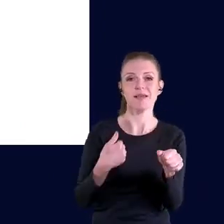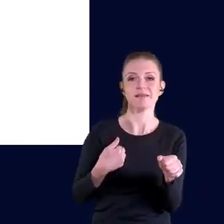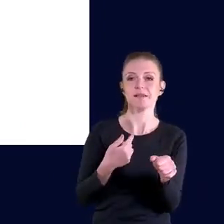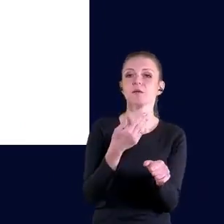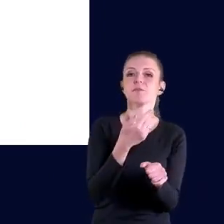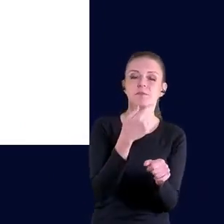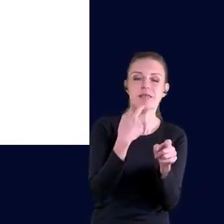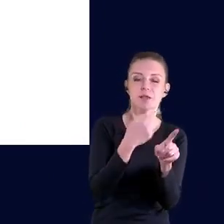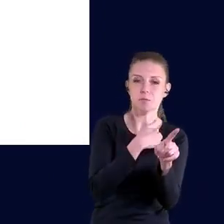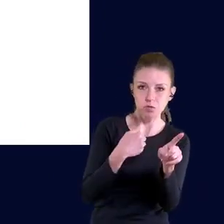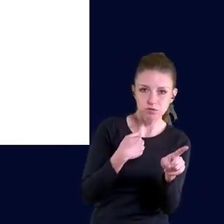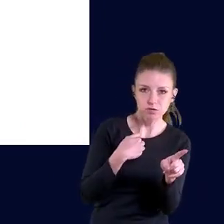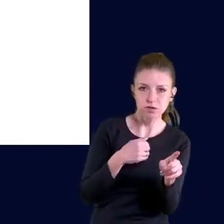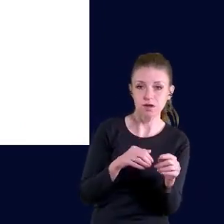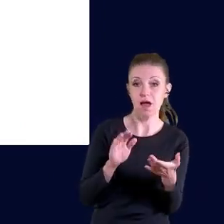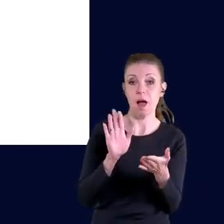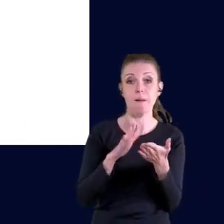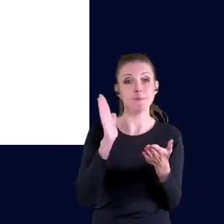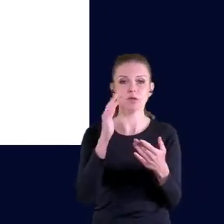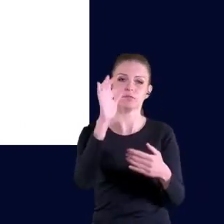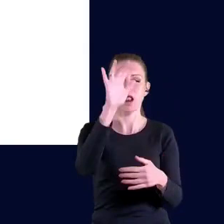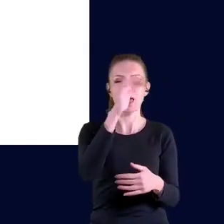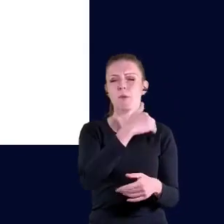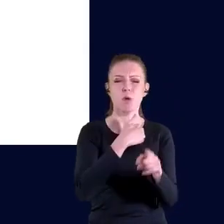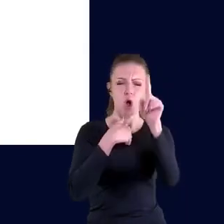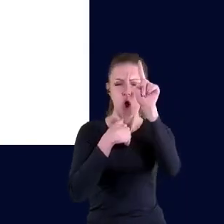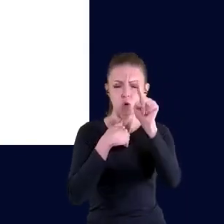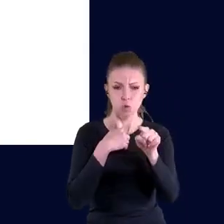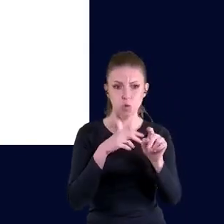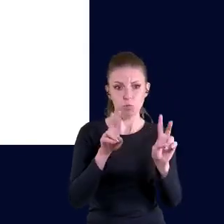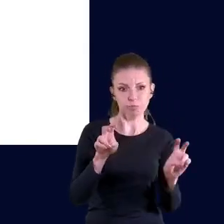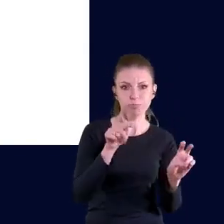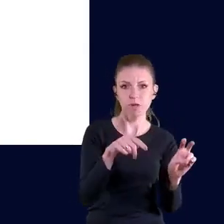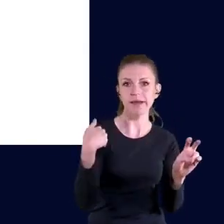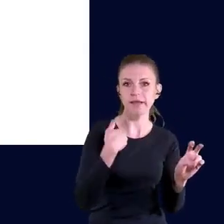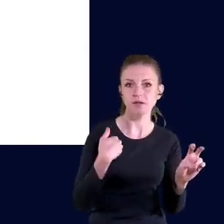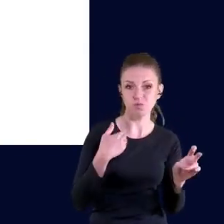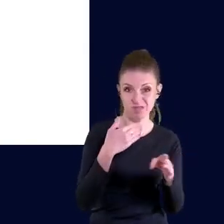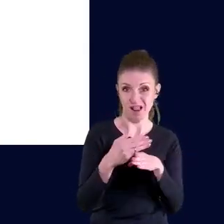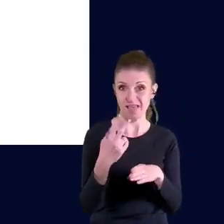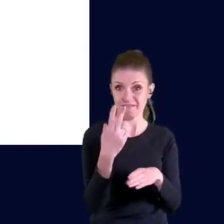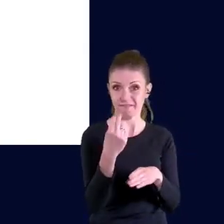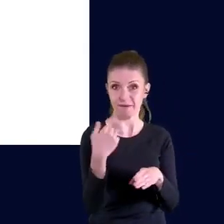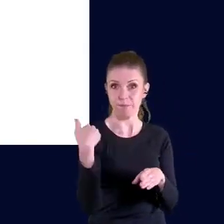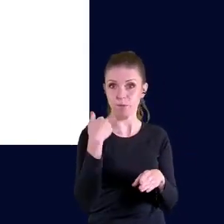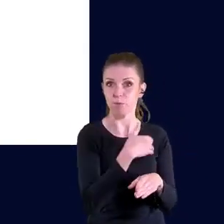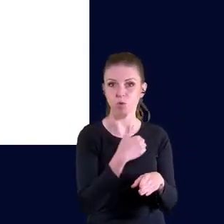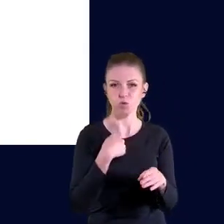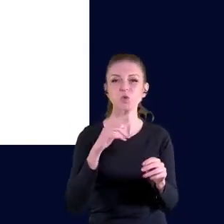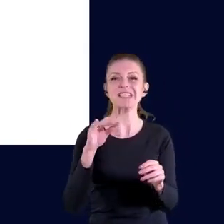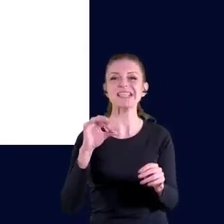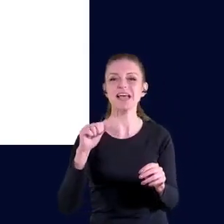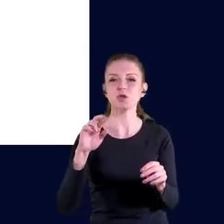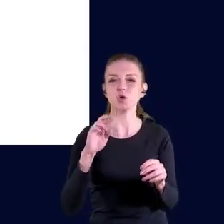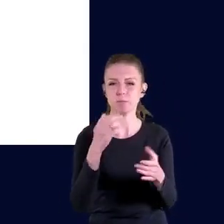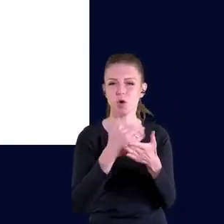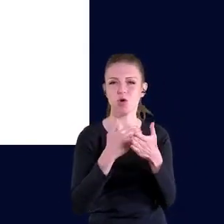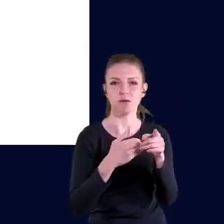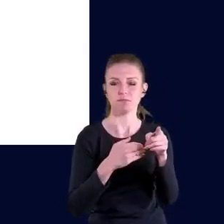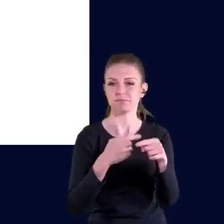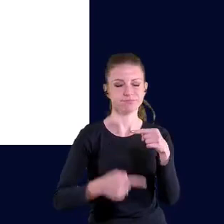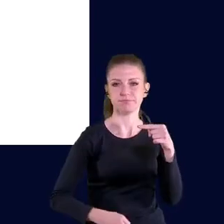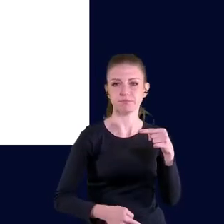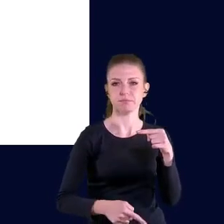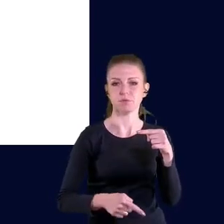jakiś na przykład cytat który jest w innym języku niż zasadniczy język danego tekstu to zawsze ten cytat